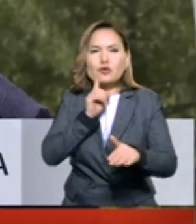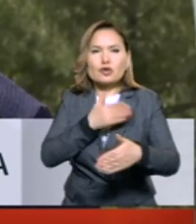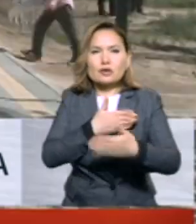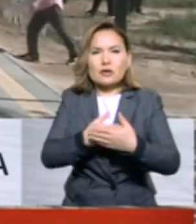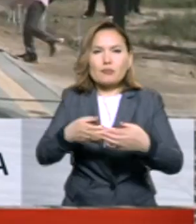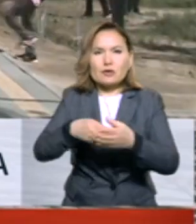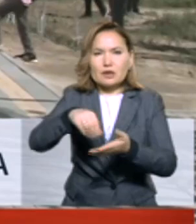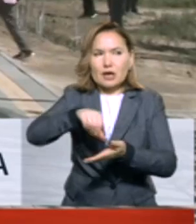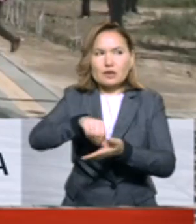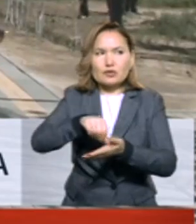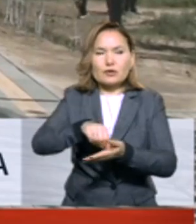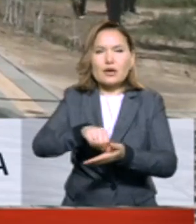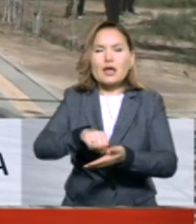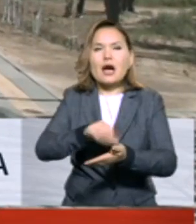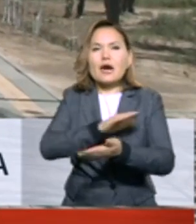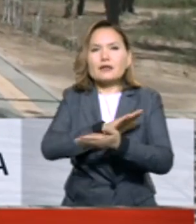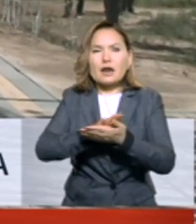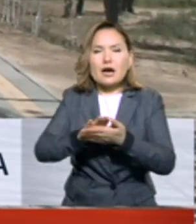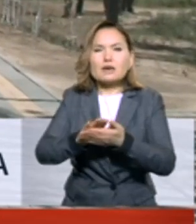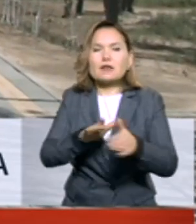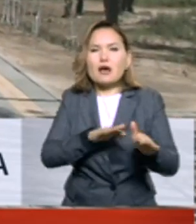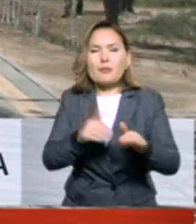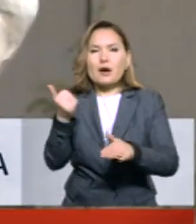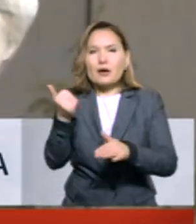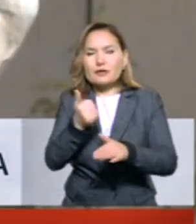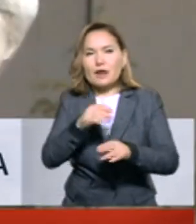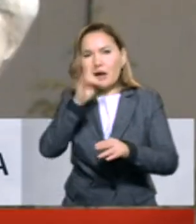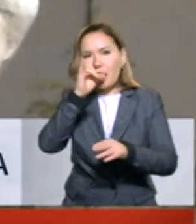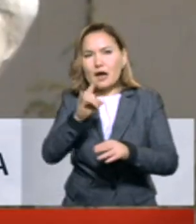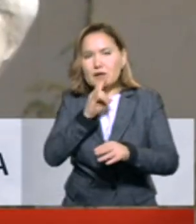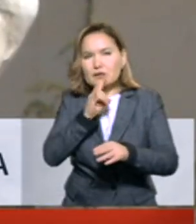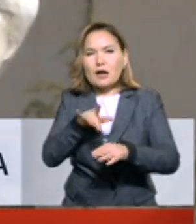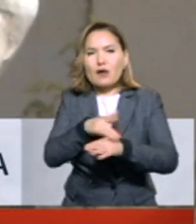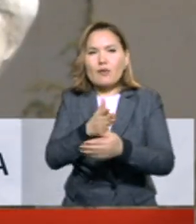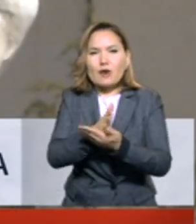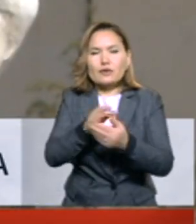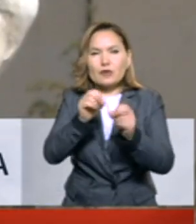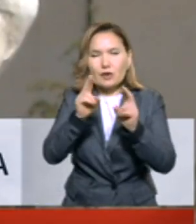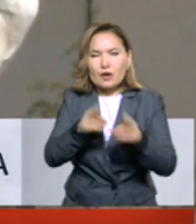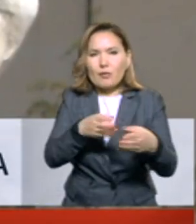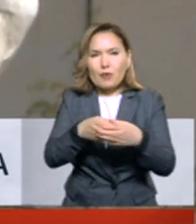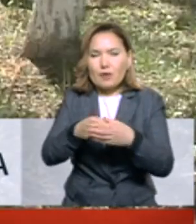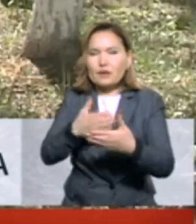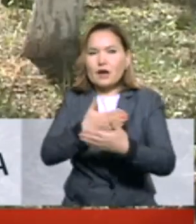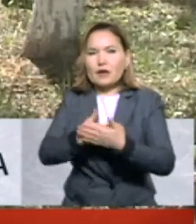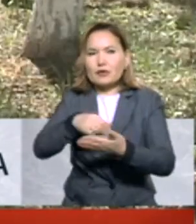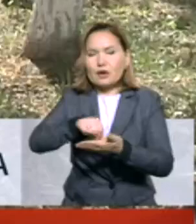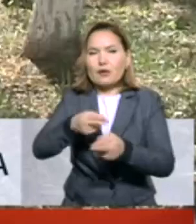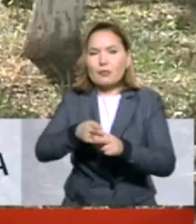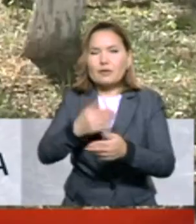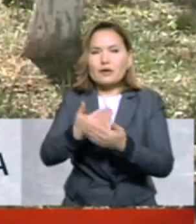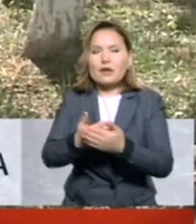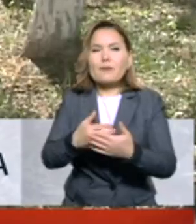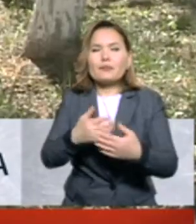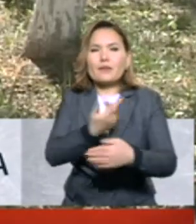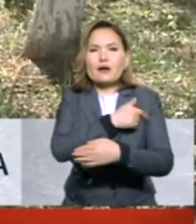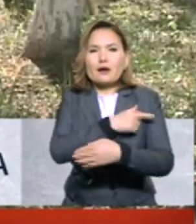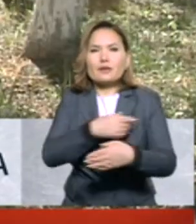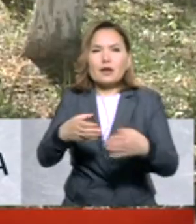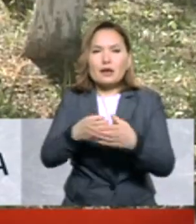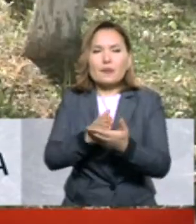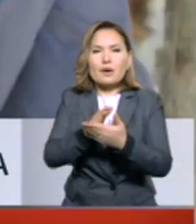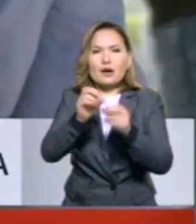қатысуда. Тазалық науқанына түрлі саланың еңбек ұжымдары да қалыс қалмай айрықша атсалысып жатыр. Мәселен, денсаулық сақтау